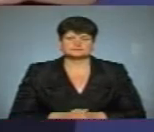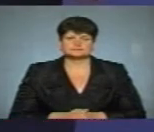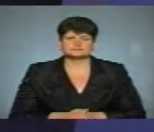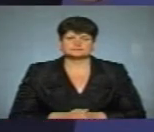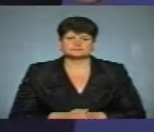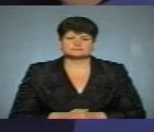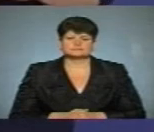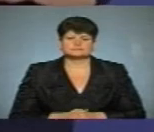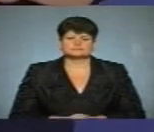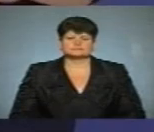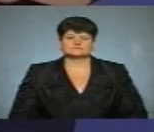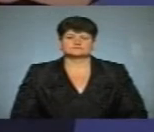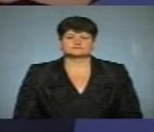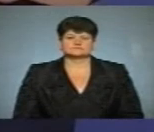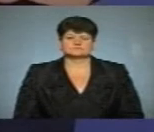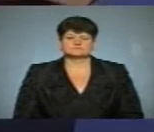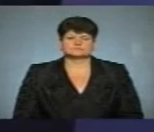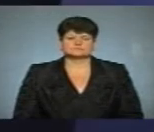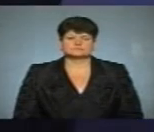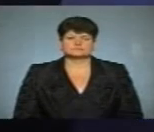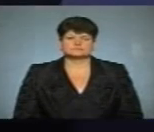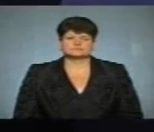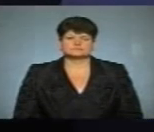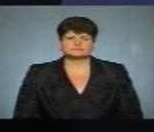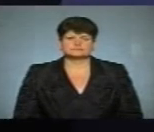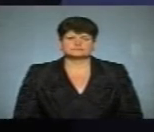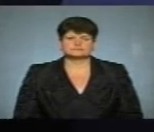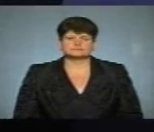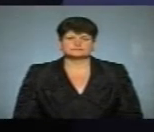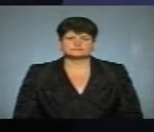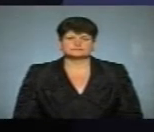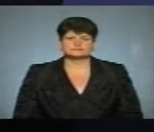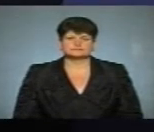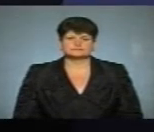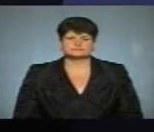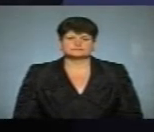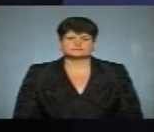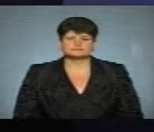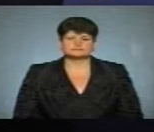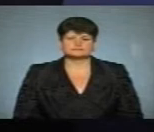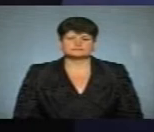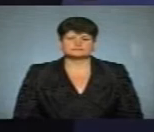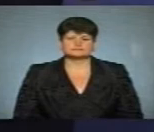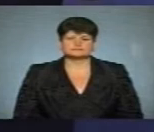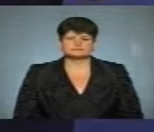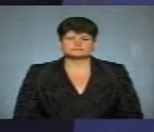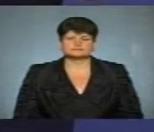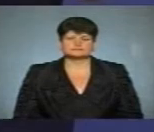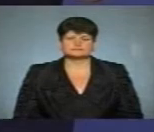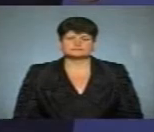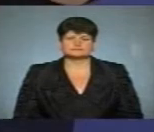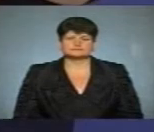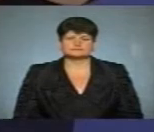З 1 червня у нас наступає наступний етап пом'якшення карантинних заходів, пом'якшення